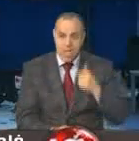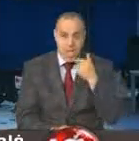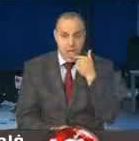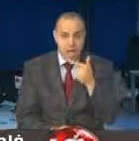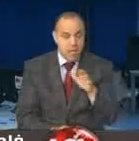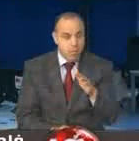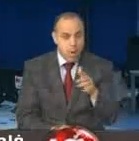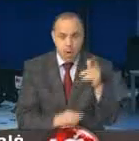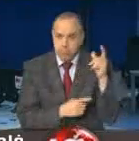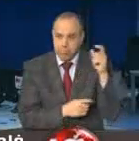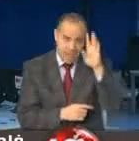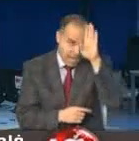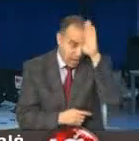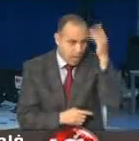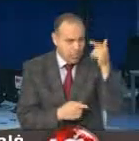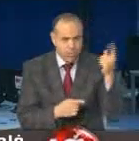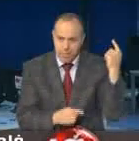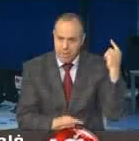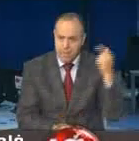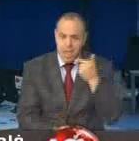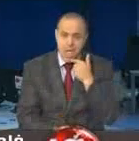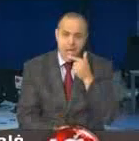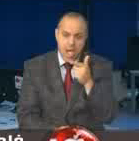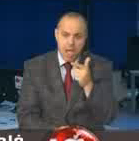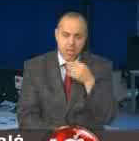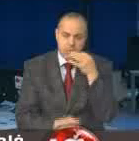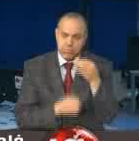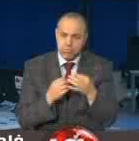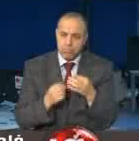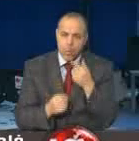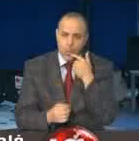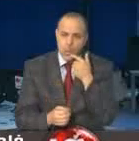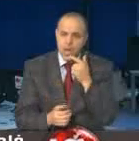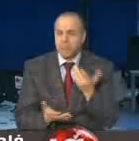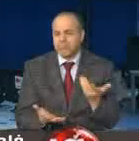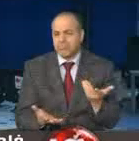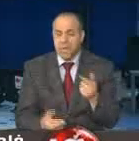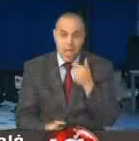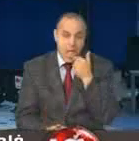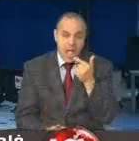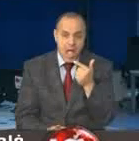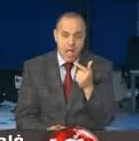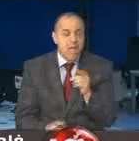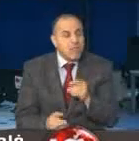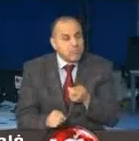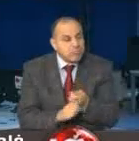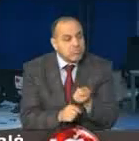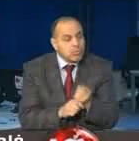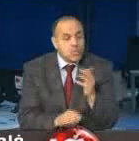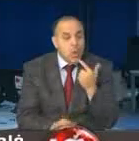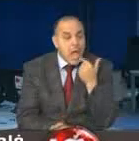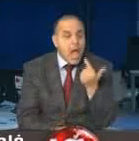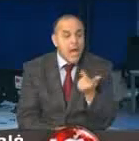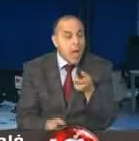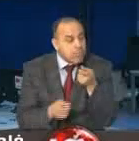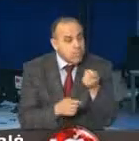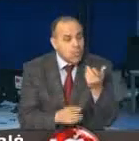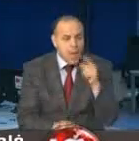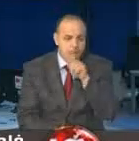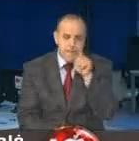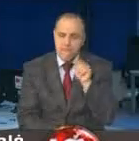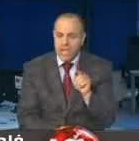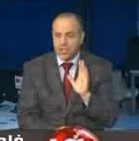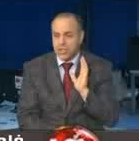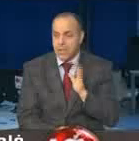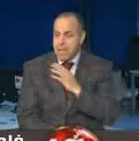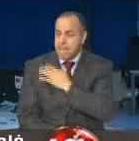ومن المحاربين في العراق، لكنه تم تسريحه لضعف أدائه. وما زال الدافع الحقيقي للقيام بهذا الهجوم مجهولا،